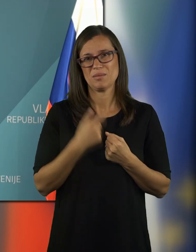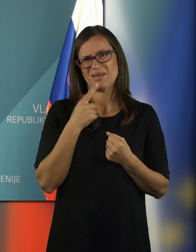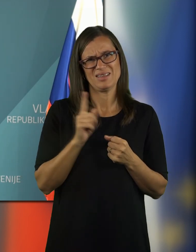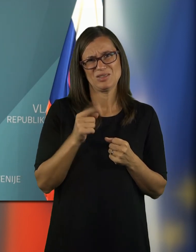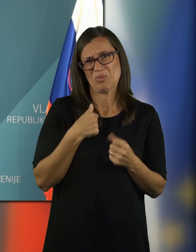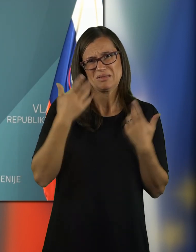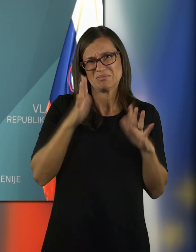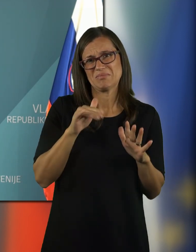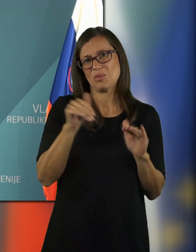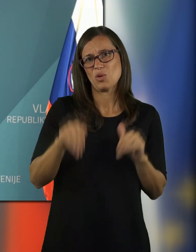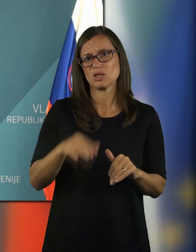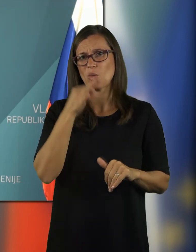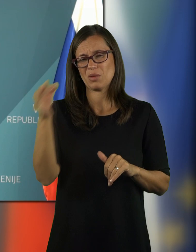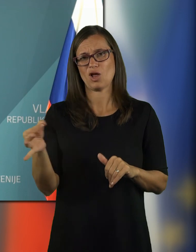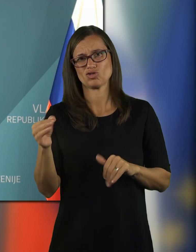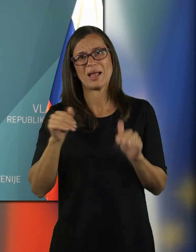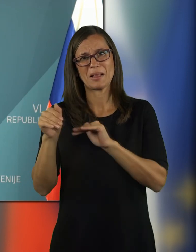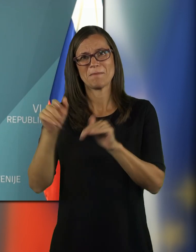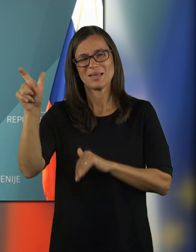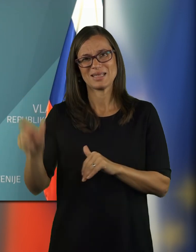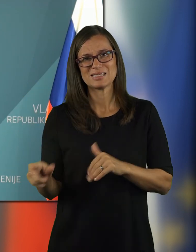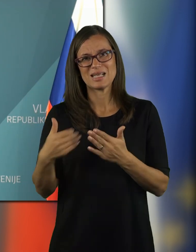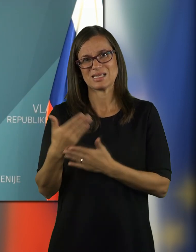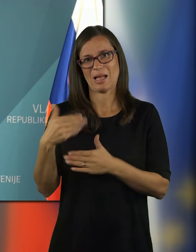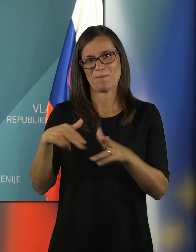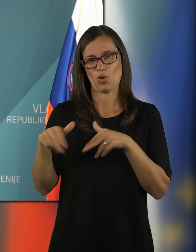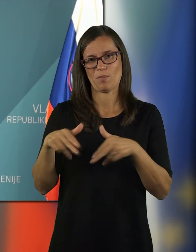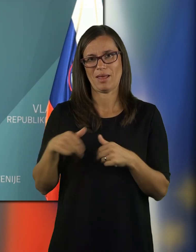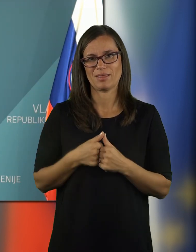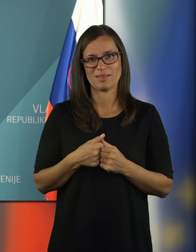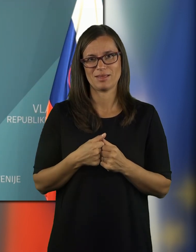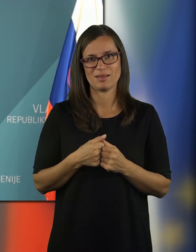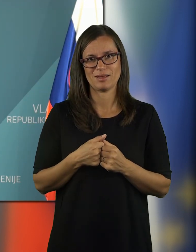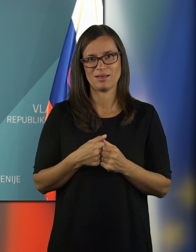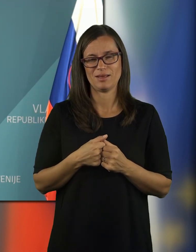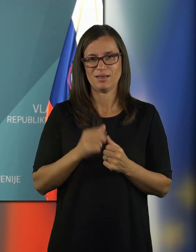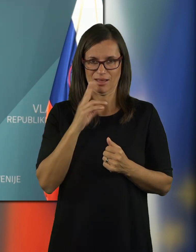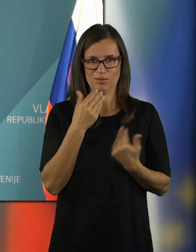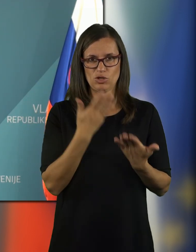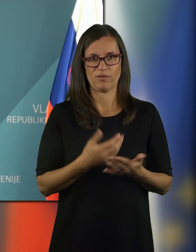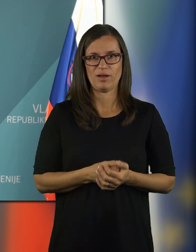morate vprašati ministra za promet.